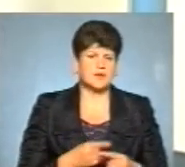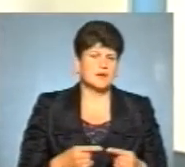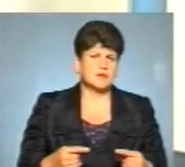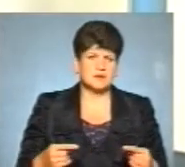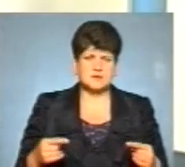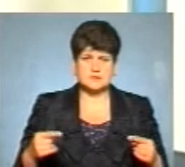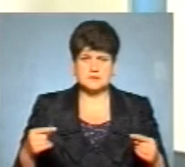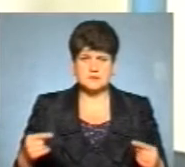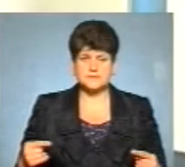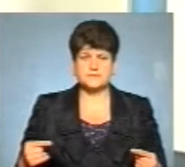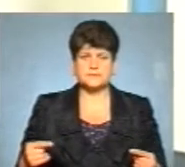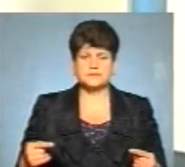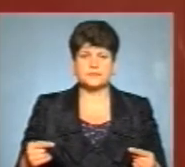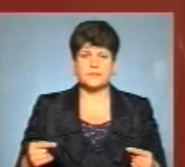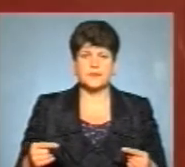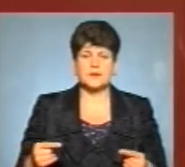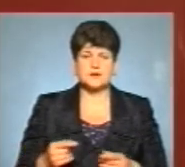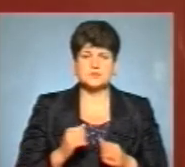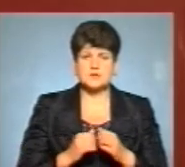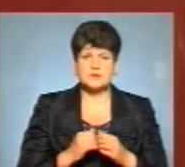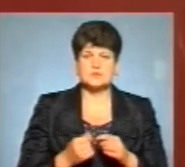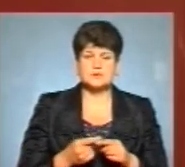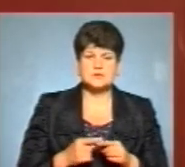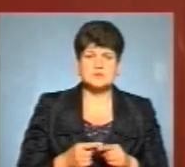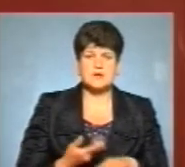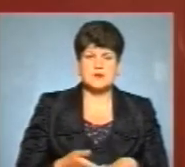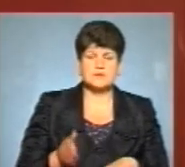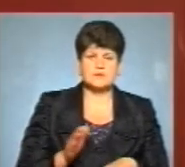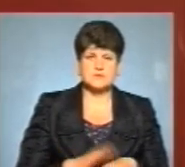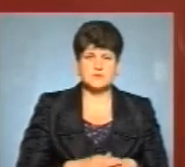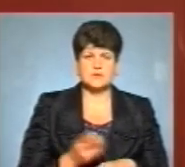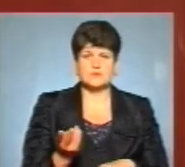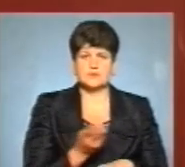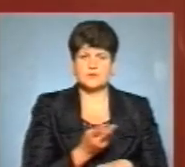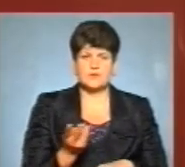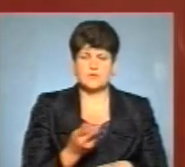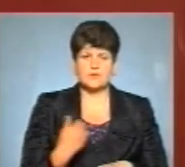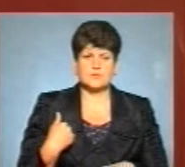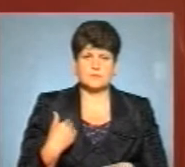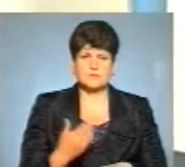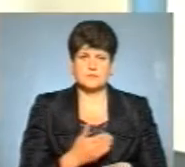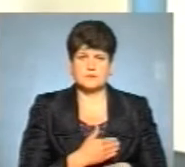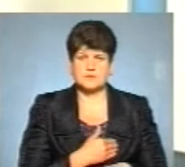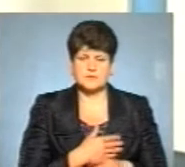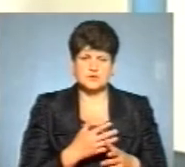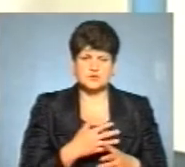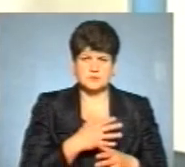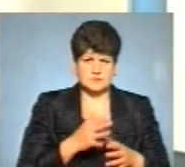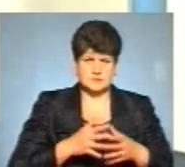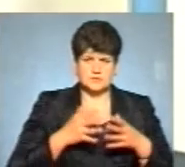складності, і зачасту це є важкі двохбічні полісегментарні